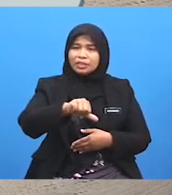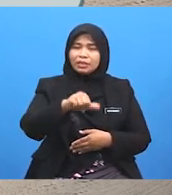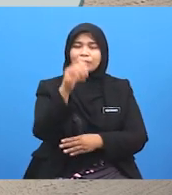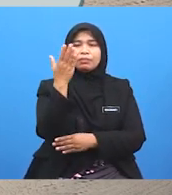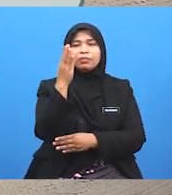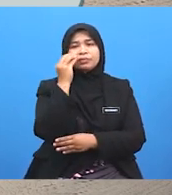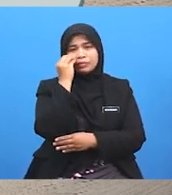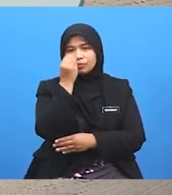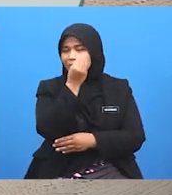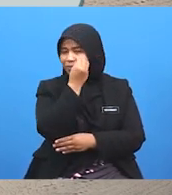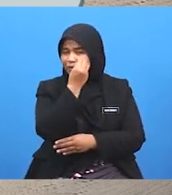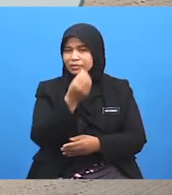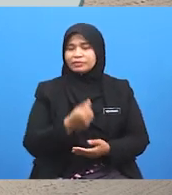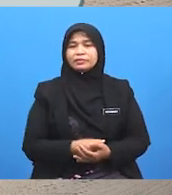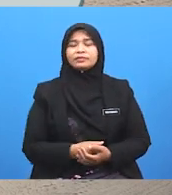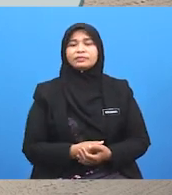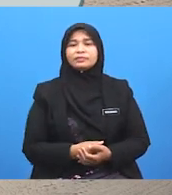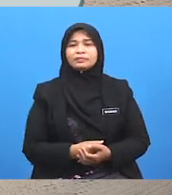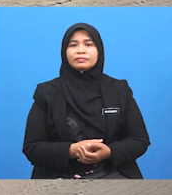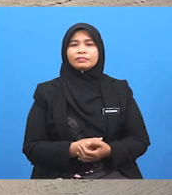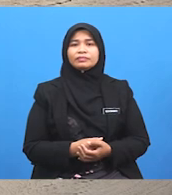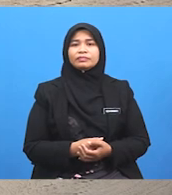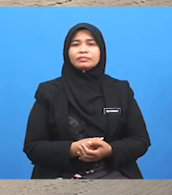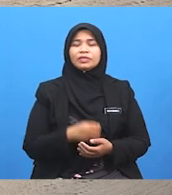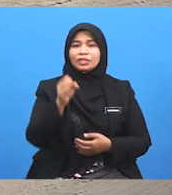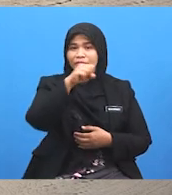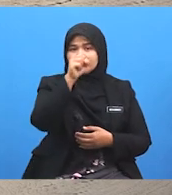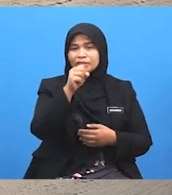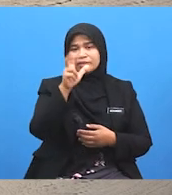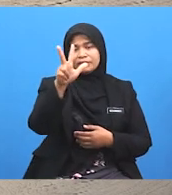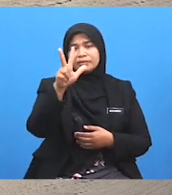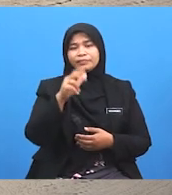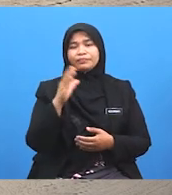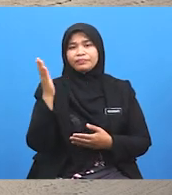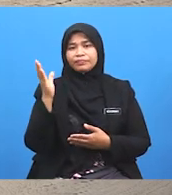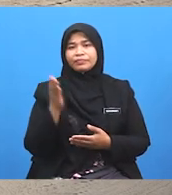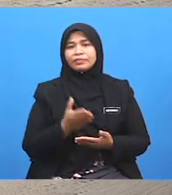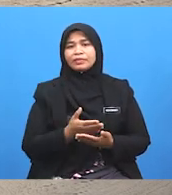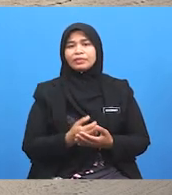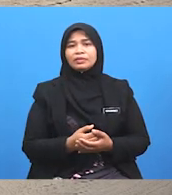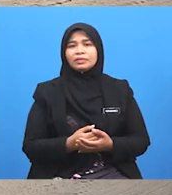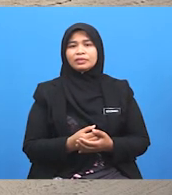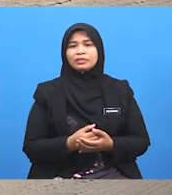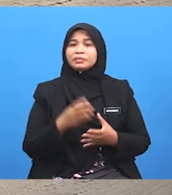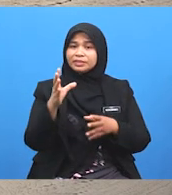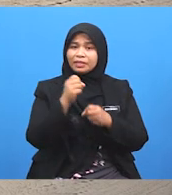pokok bunga. Betul. Soalan ketiga.